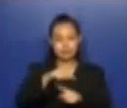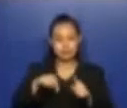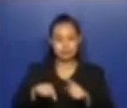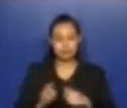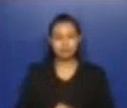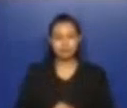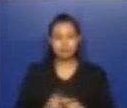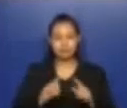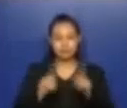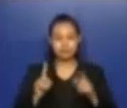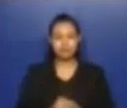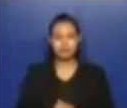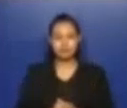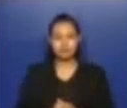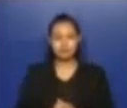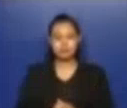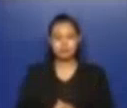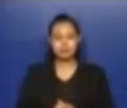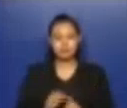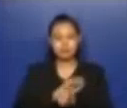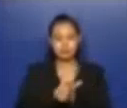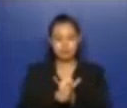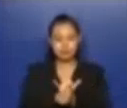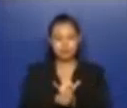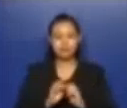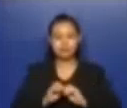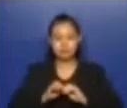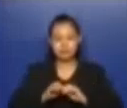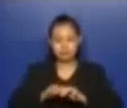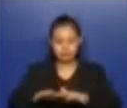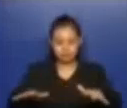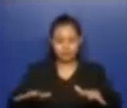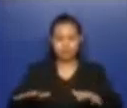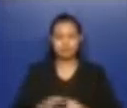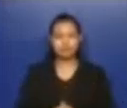2.4% แต่ภายหลังที่เกิดการระบาดของโควิด-19